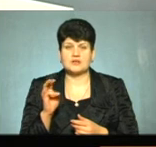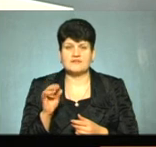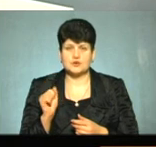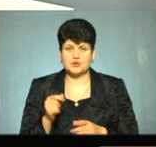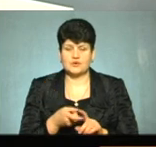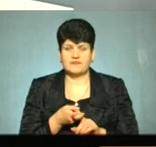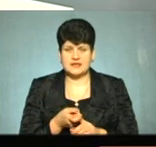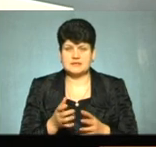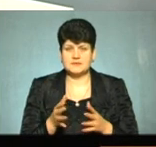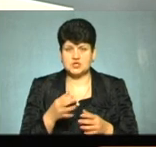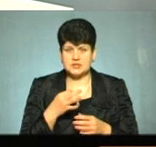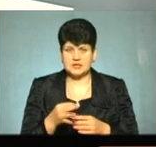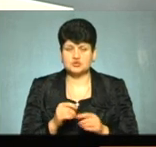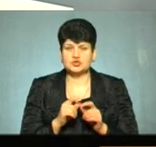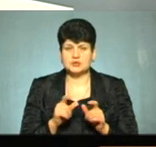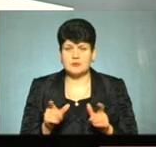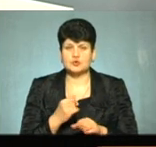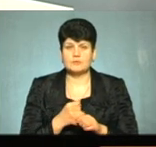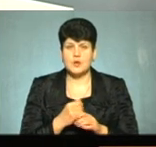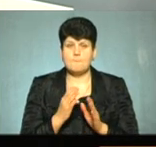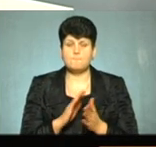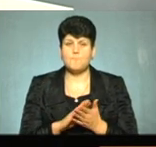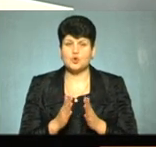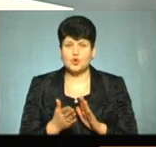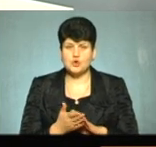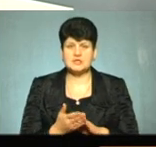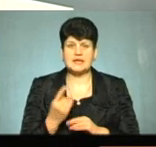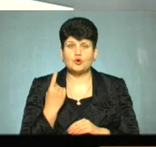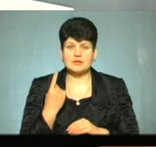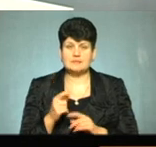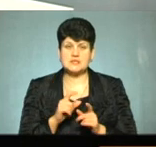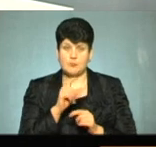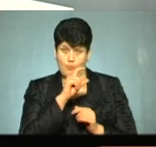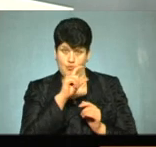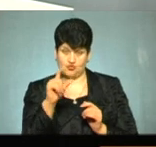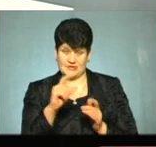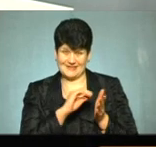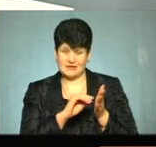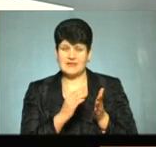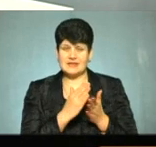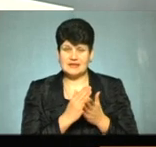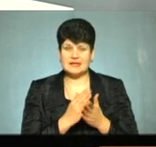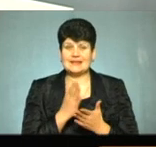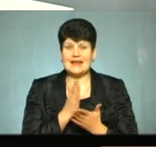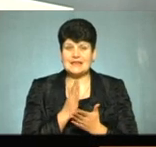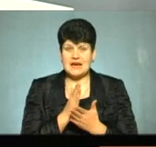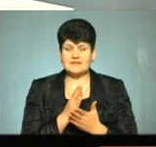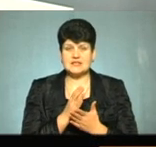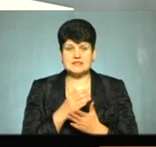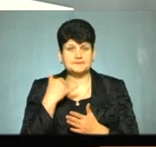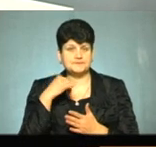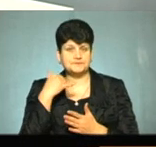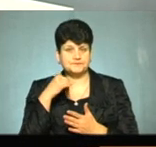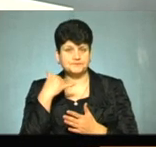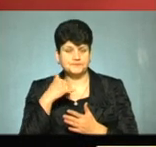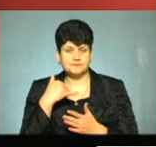інфекцію. Більше того, скажу, що штабом розроблене положення, і в положенні одним із пунктів є наявність гарячої